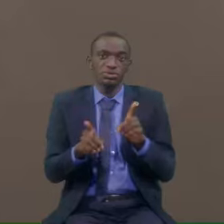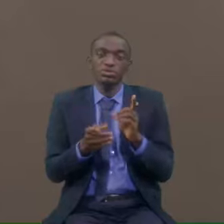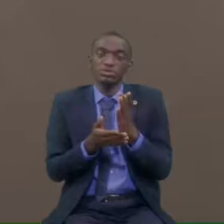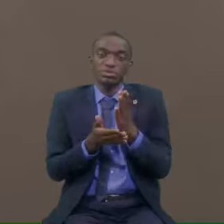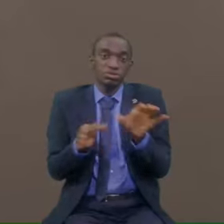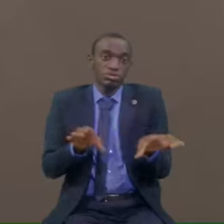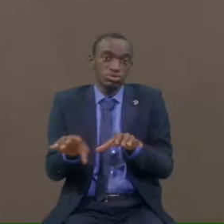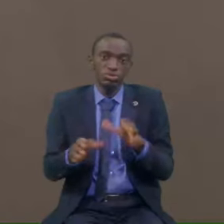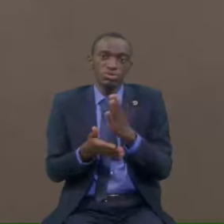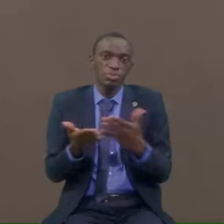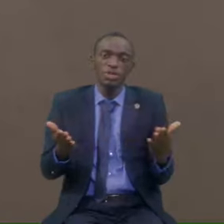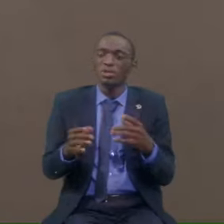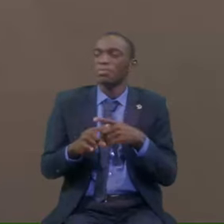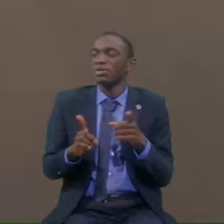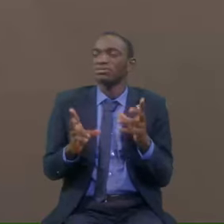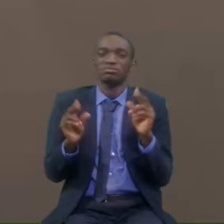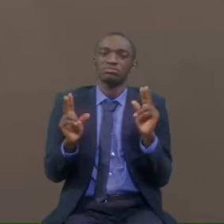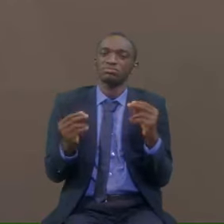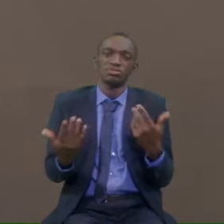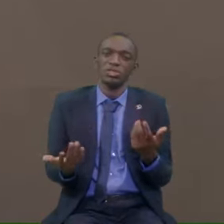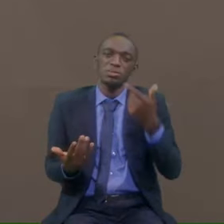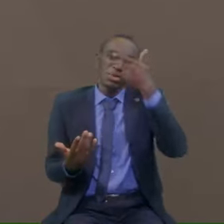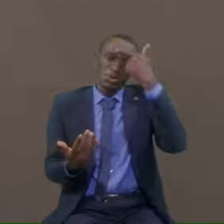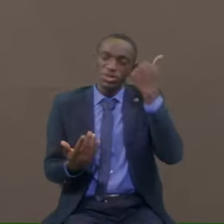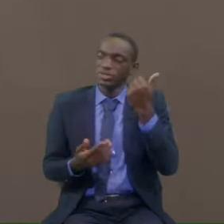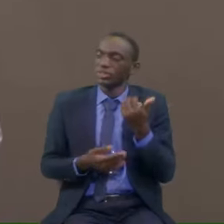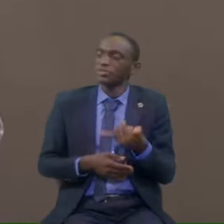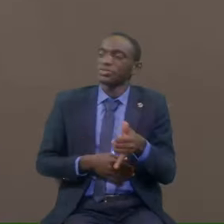Non! Parce qu'ils étaient,